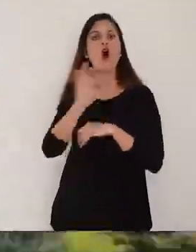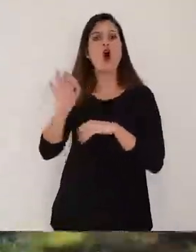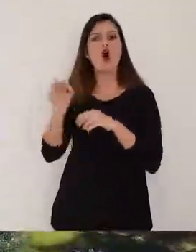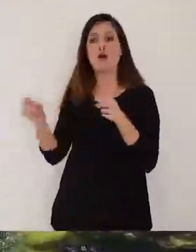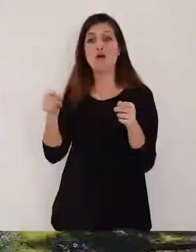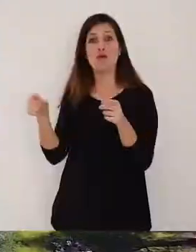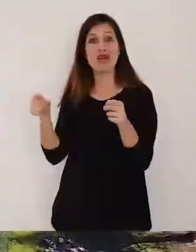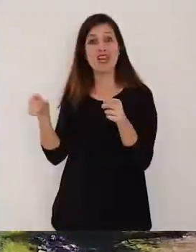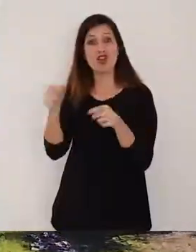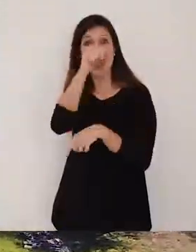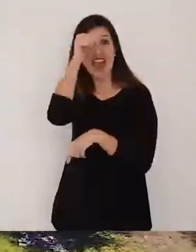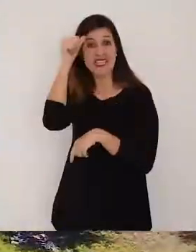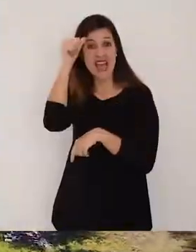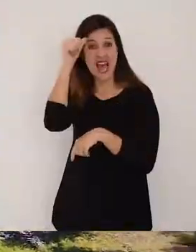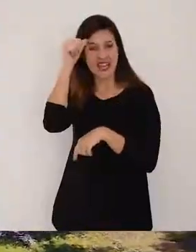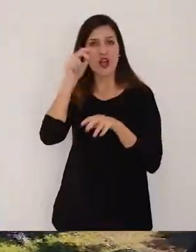dai contadini.